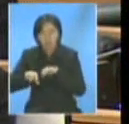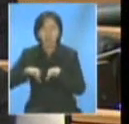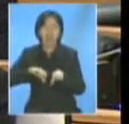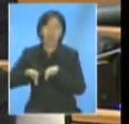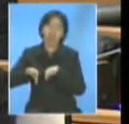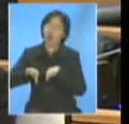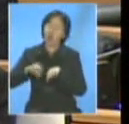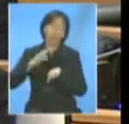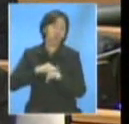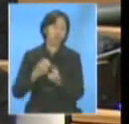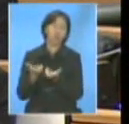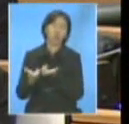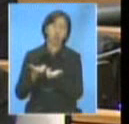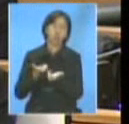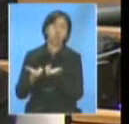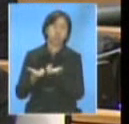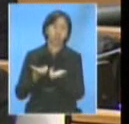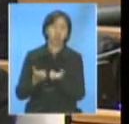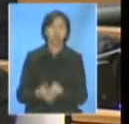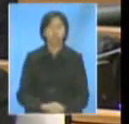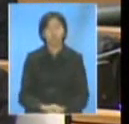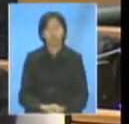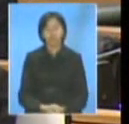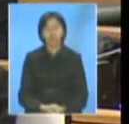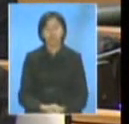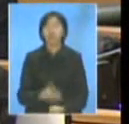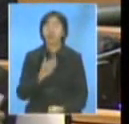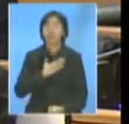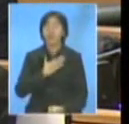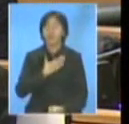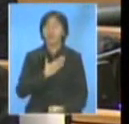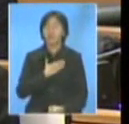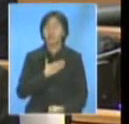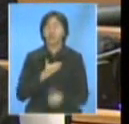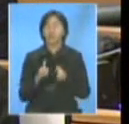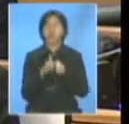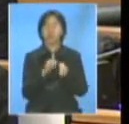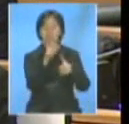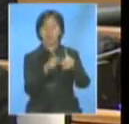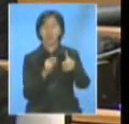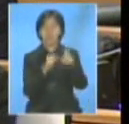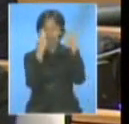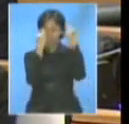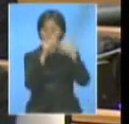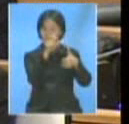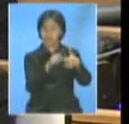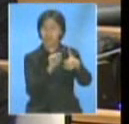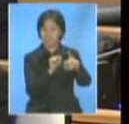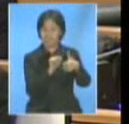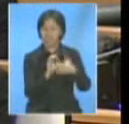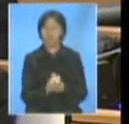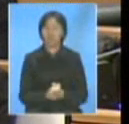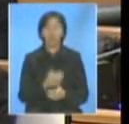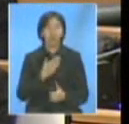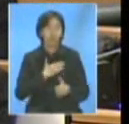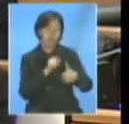วันนี้ยอมรับว่าล้มเหลวผมถึงตั้งข้อกล่าวหานายกรัฐมนตรีไงครับว่าผมถึงไม่สาม